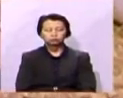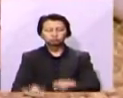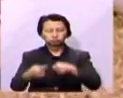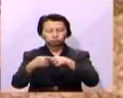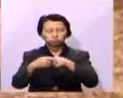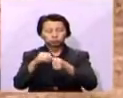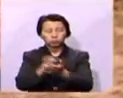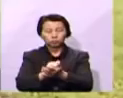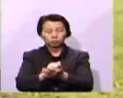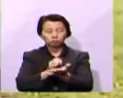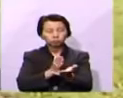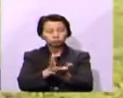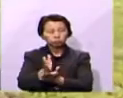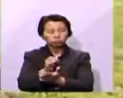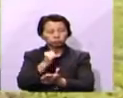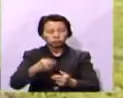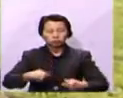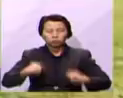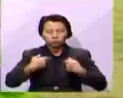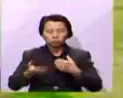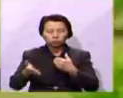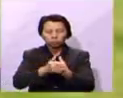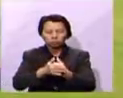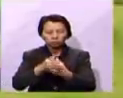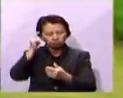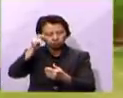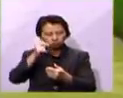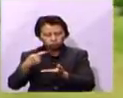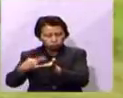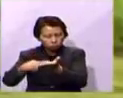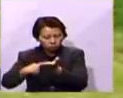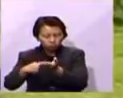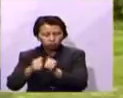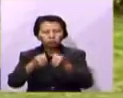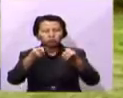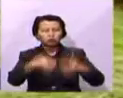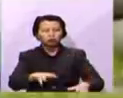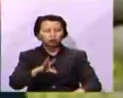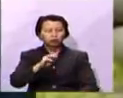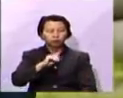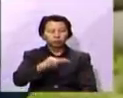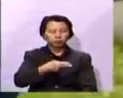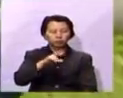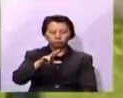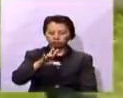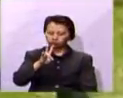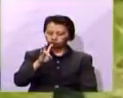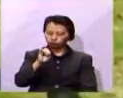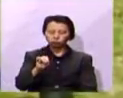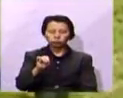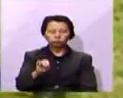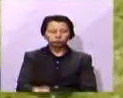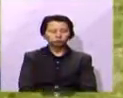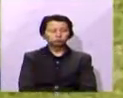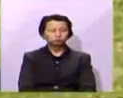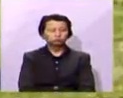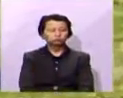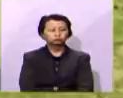Dakwaan tersebut secara tidak langsung hanya menghidupkan kembali teori konspirasi berhubung kehilangan MH370.